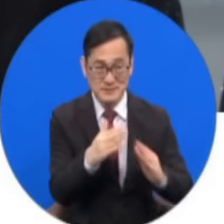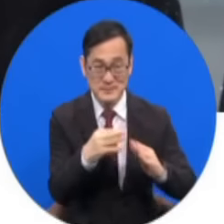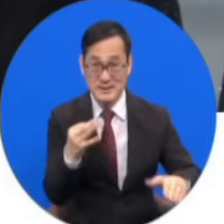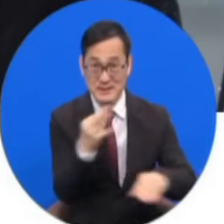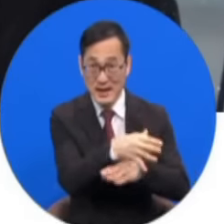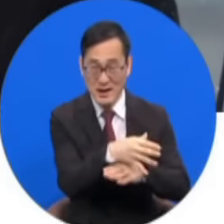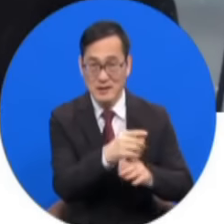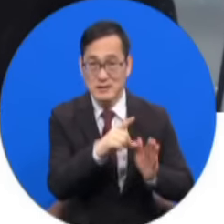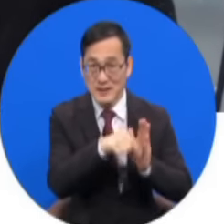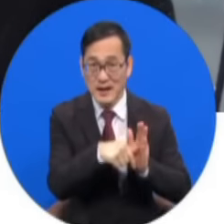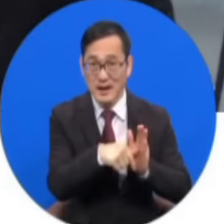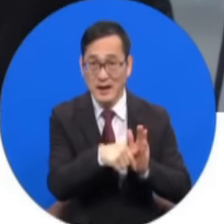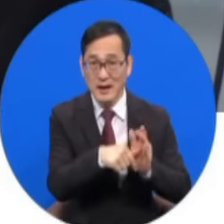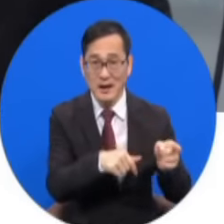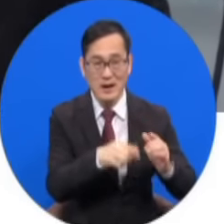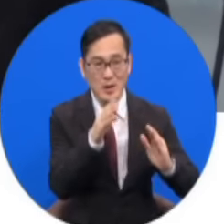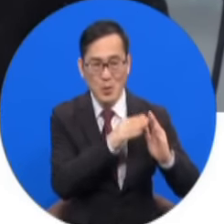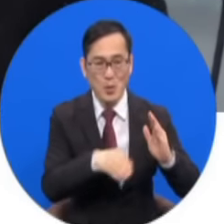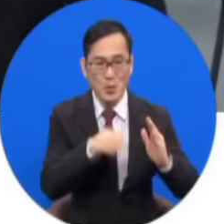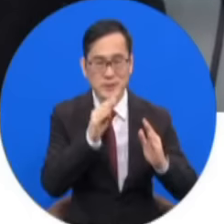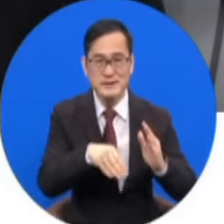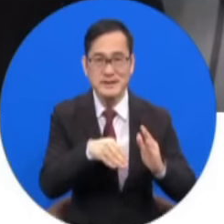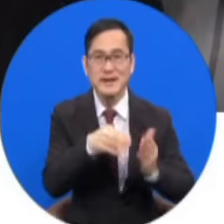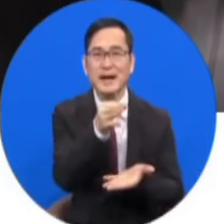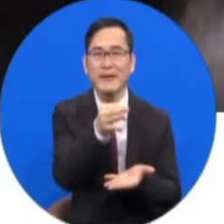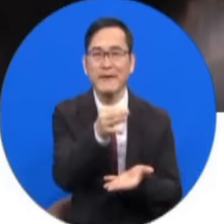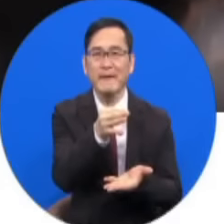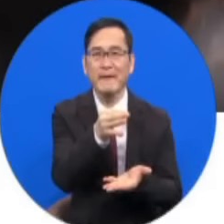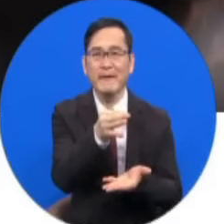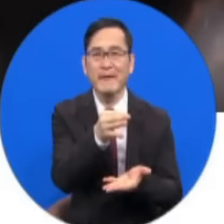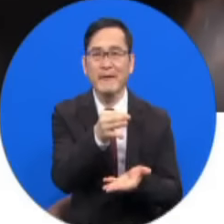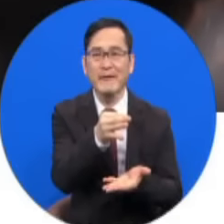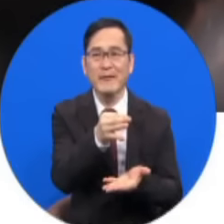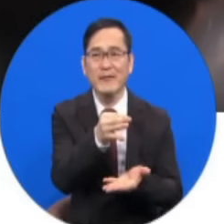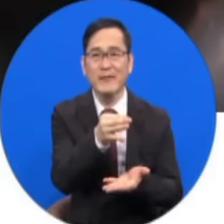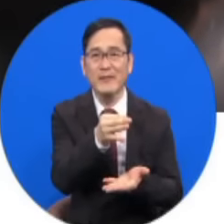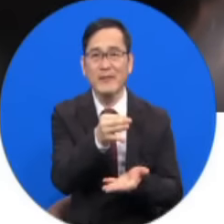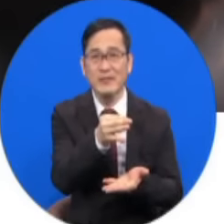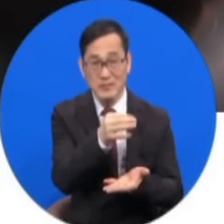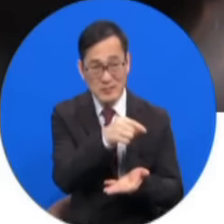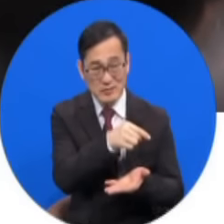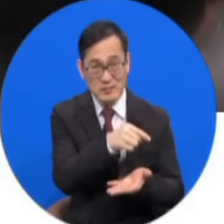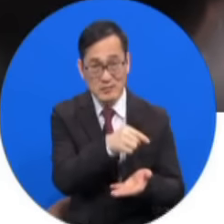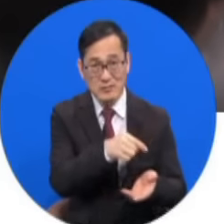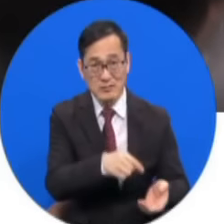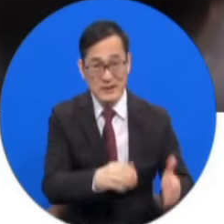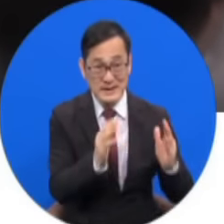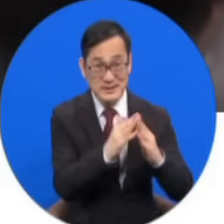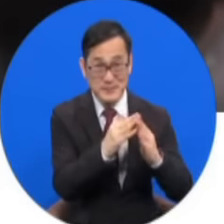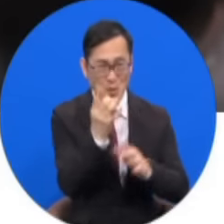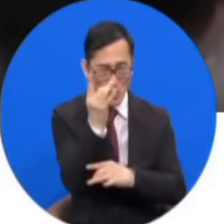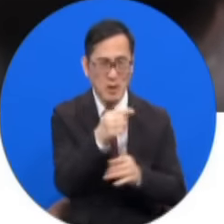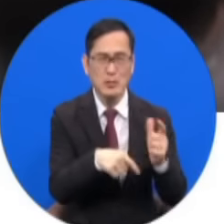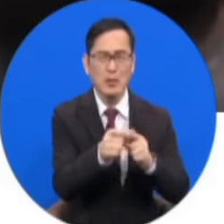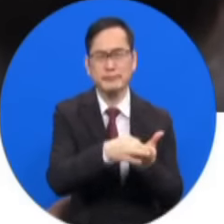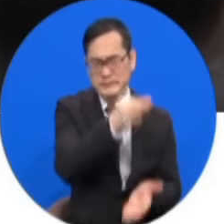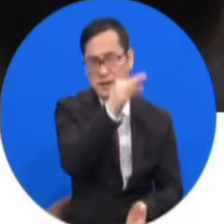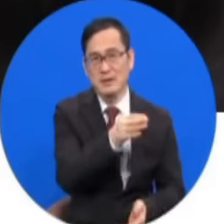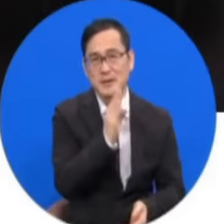근거가 뭐냐면 공시지가 그든 예 아무리 신부님이 세상 물정 모른다고 해도 공시 지가의 집을 파는 그런 경우가